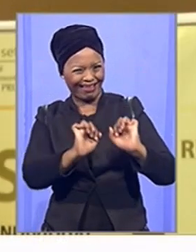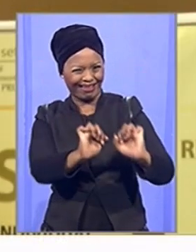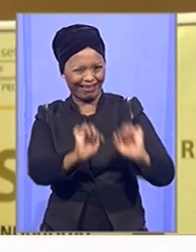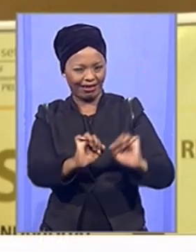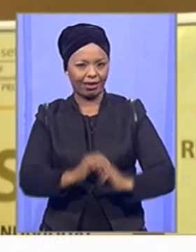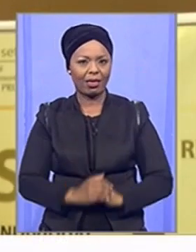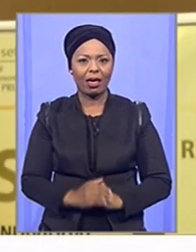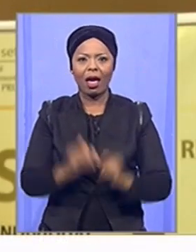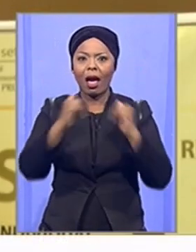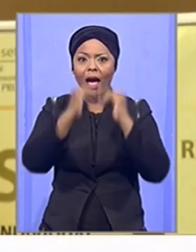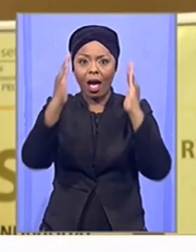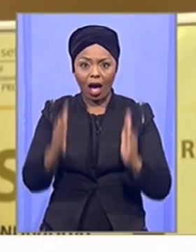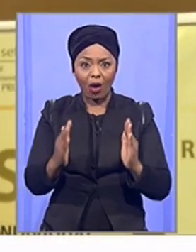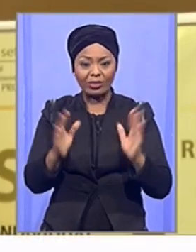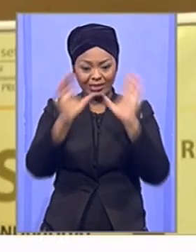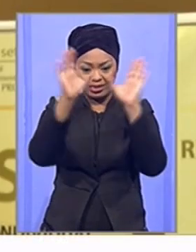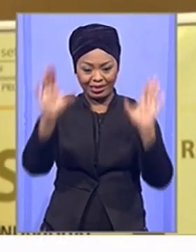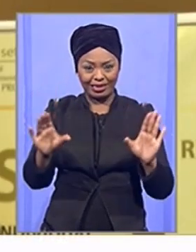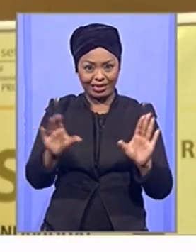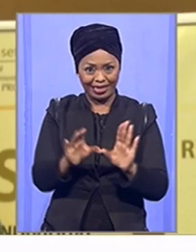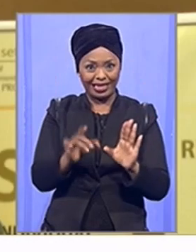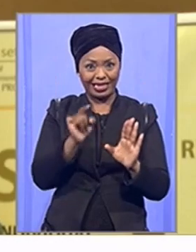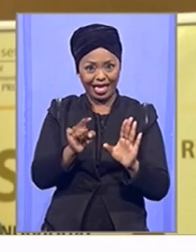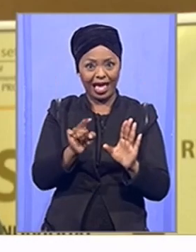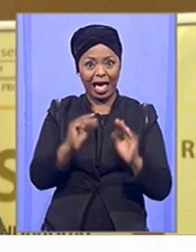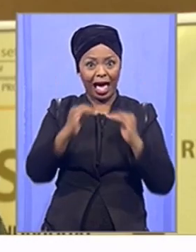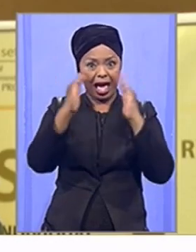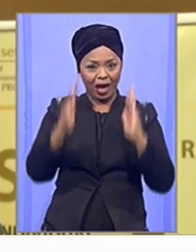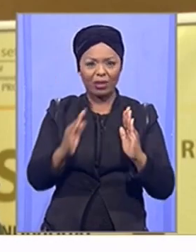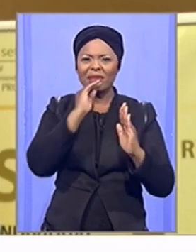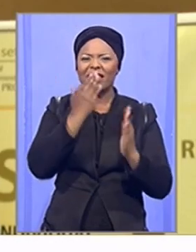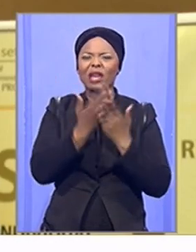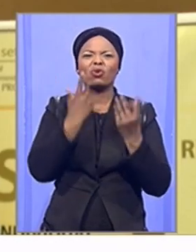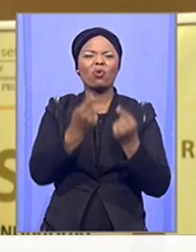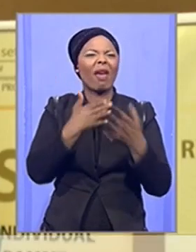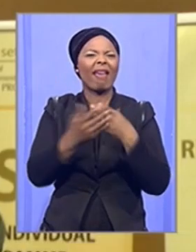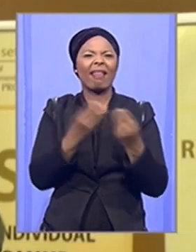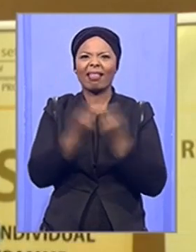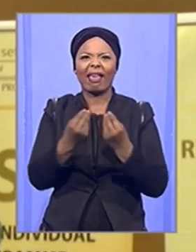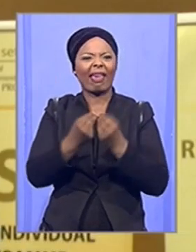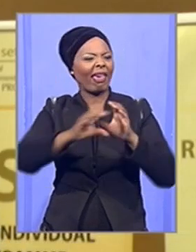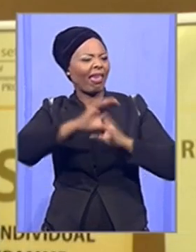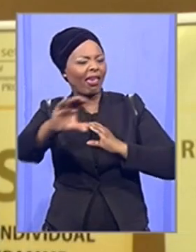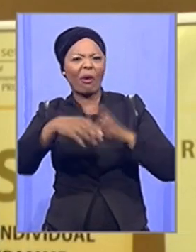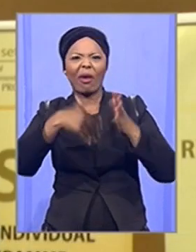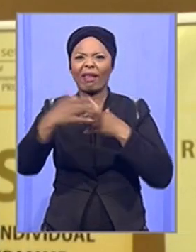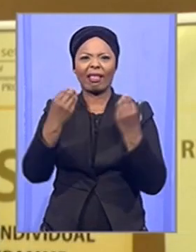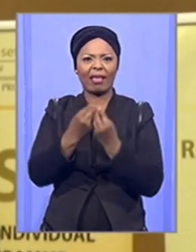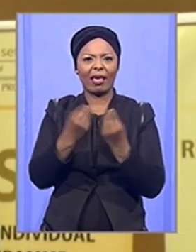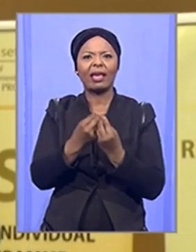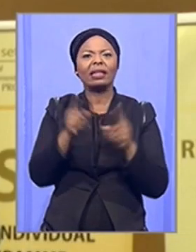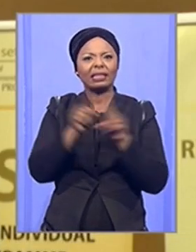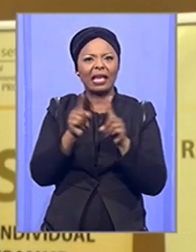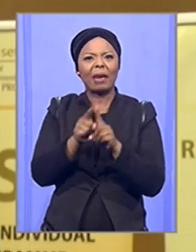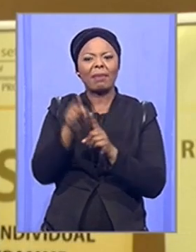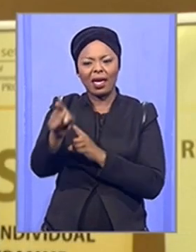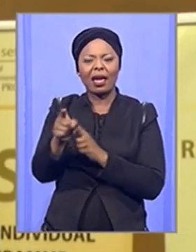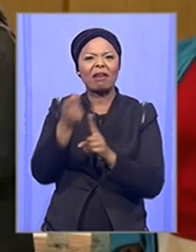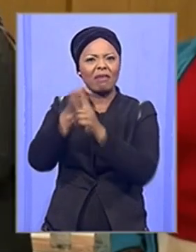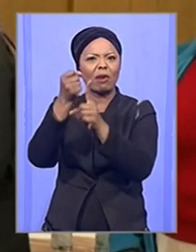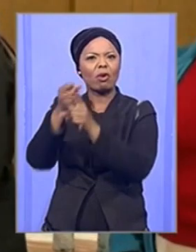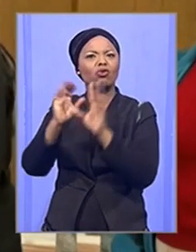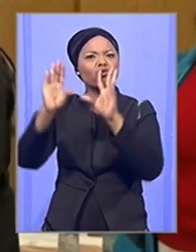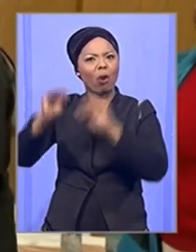ho etsa dintho tse ngata o na le title deed ke tsela e nngwe ya lwantshana le bofuma hobane ha o na le yona o ka kgona ho kena